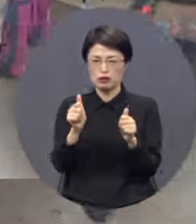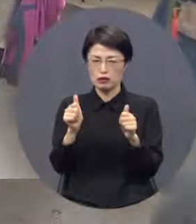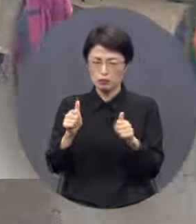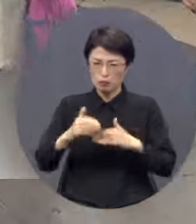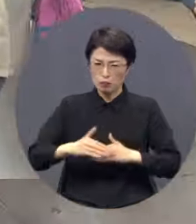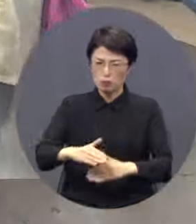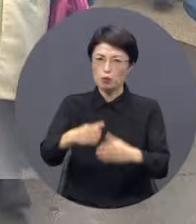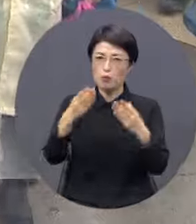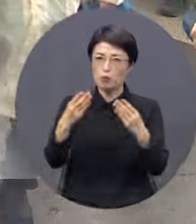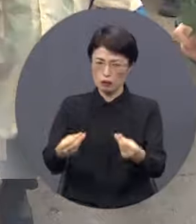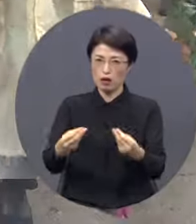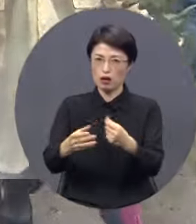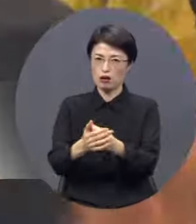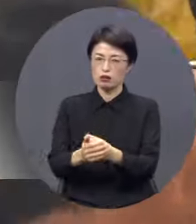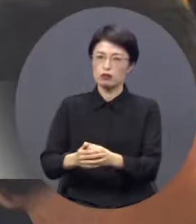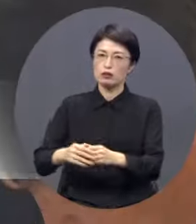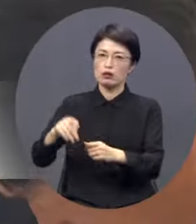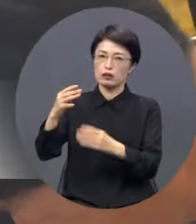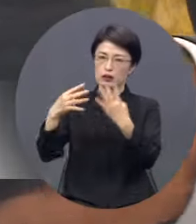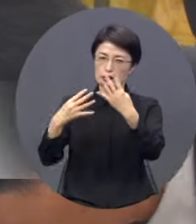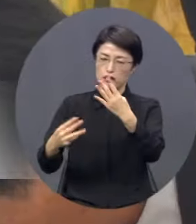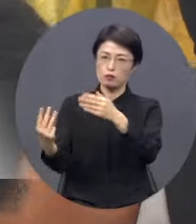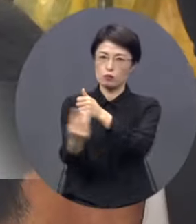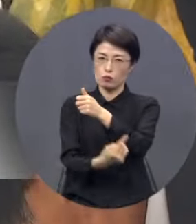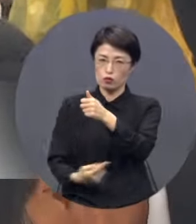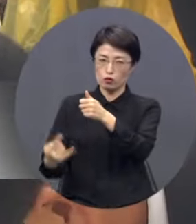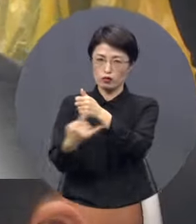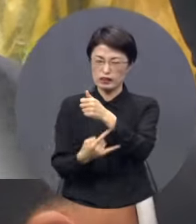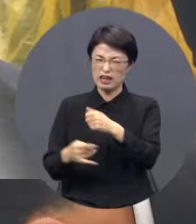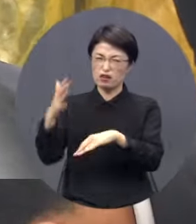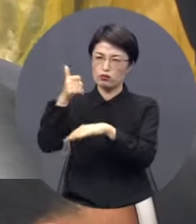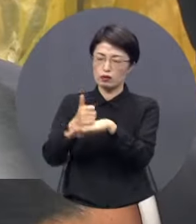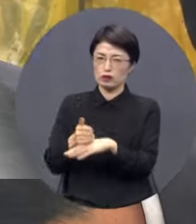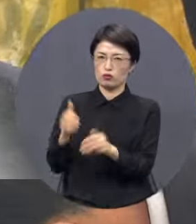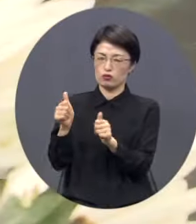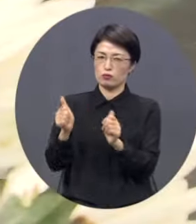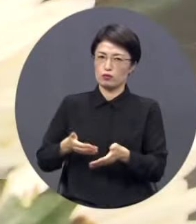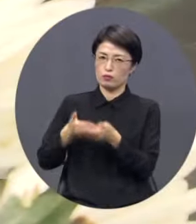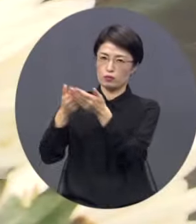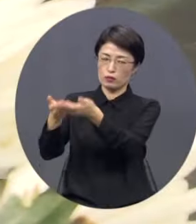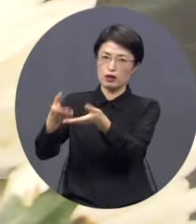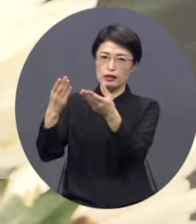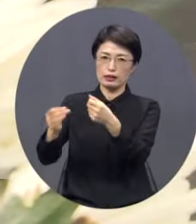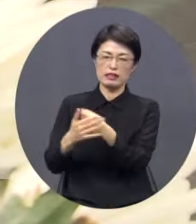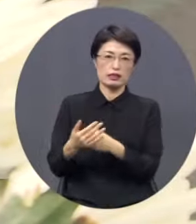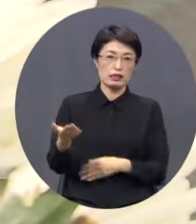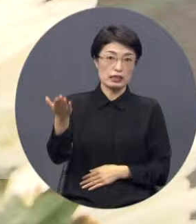4.3위원회에 최종 심의를 요청했습니다. 지난해 8차 추가 신고에서 접수된